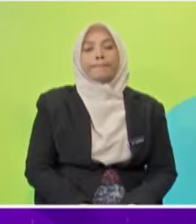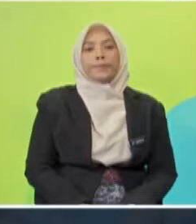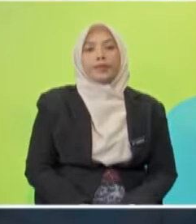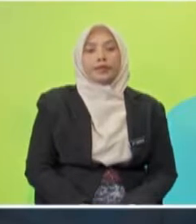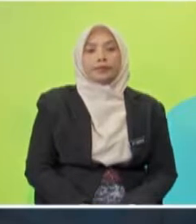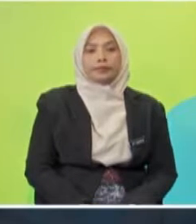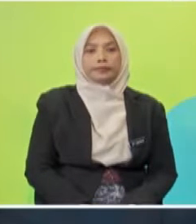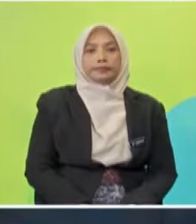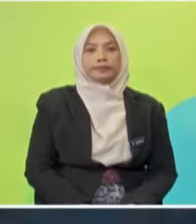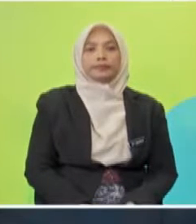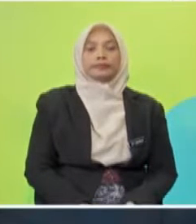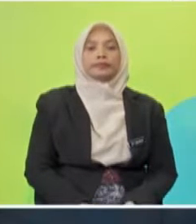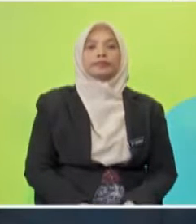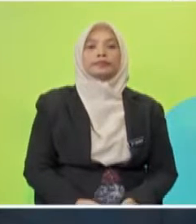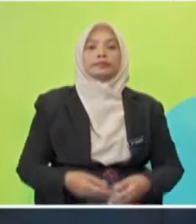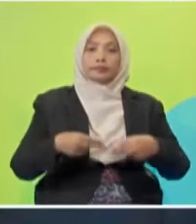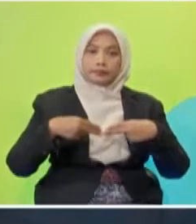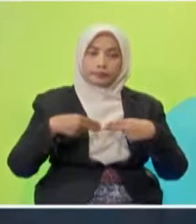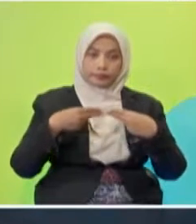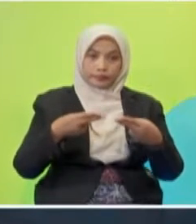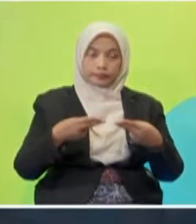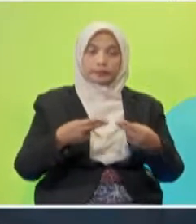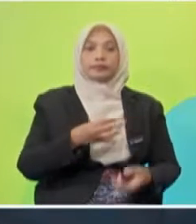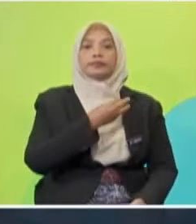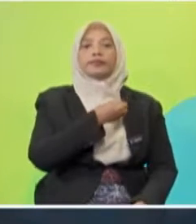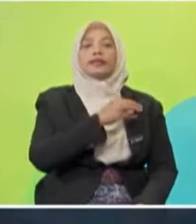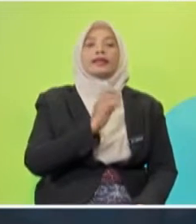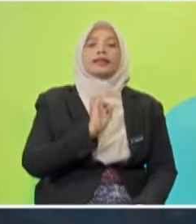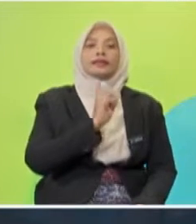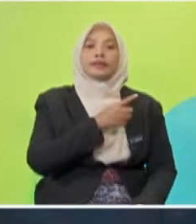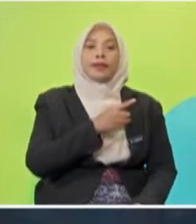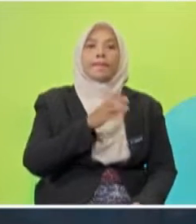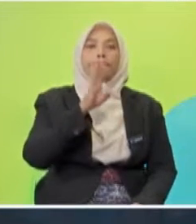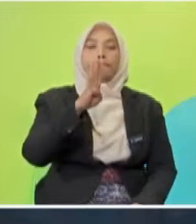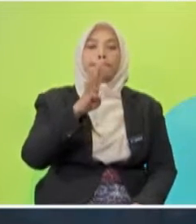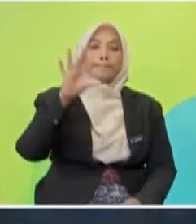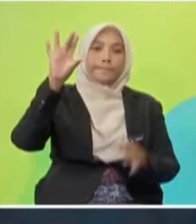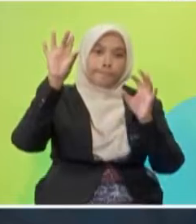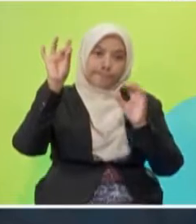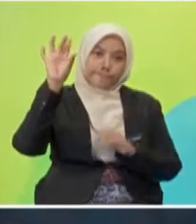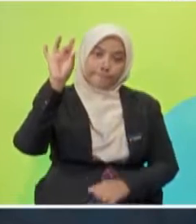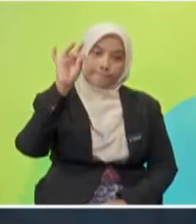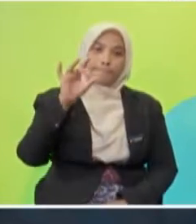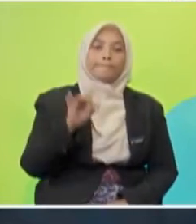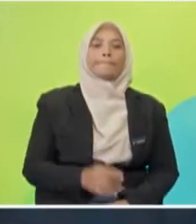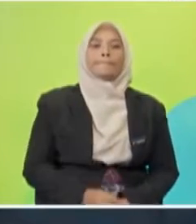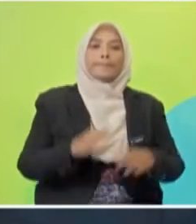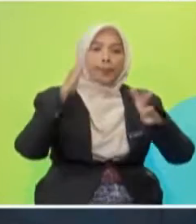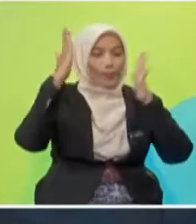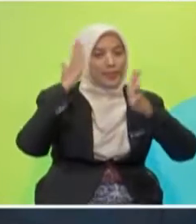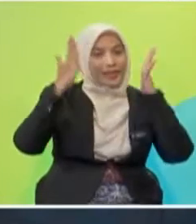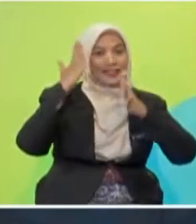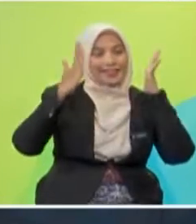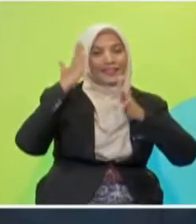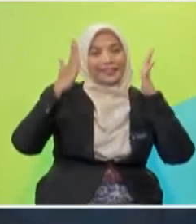kita penghargaan kepada mereka, sebab mereka dah yakin dengan diri mereka, kita bagi keempat-empat bintang untuk mereka ini dan berikan tepukan gemuruh